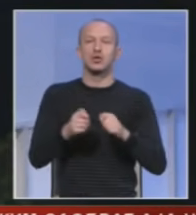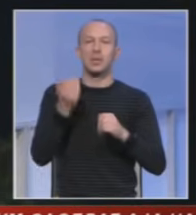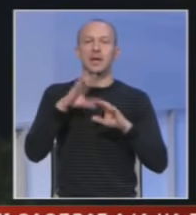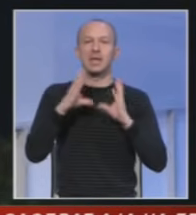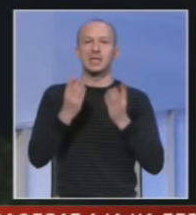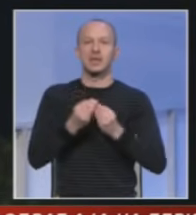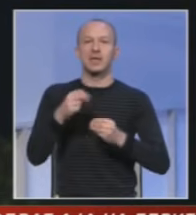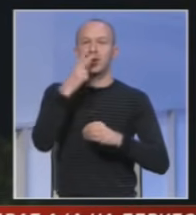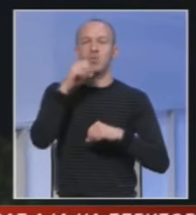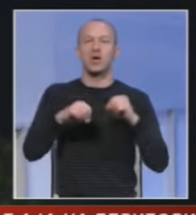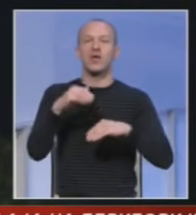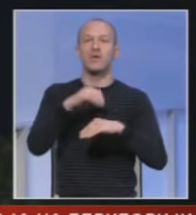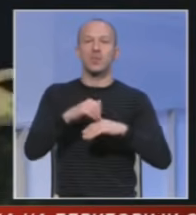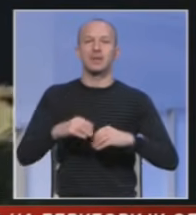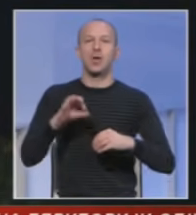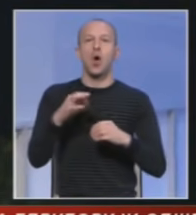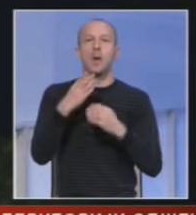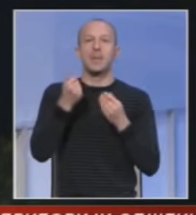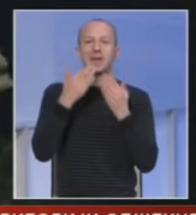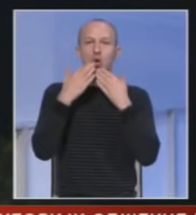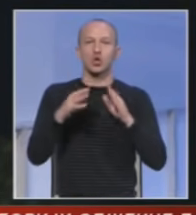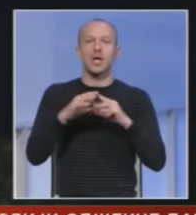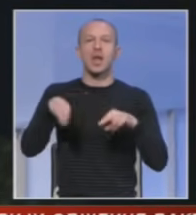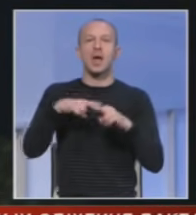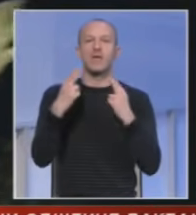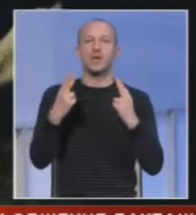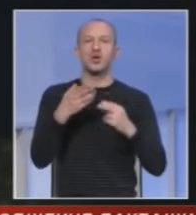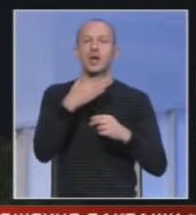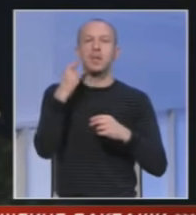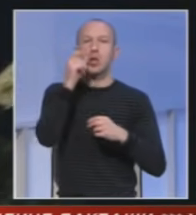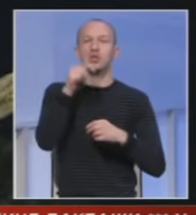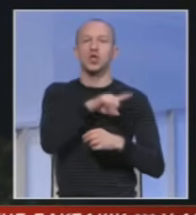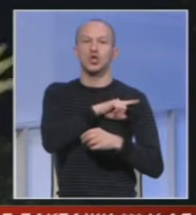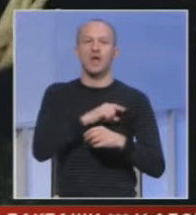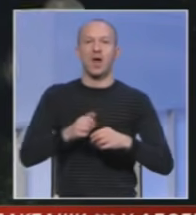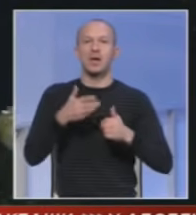svega da vidimo kakva informacija o materijalnoj šteti, a ono što je najvažnije,